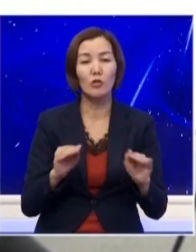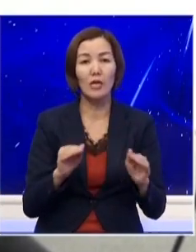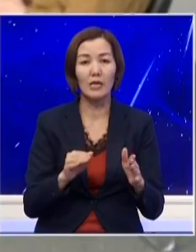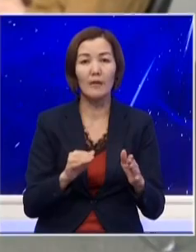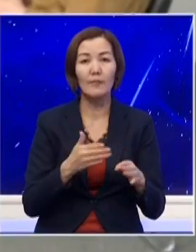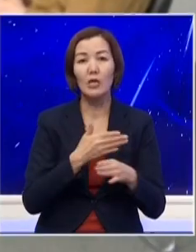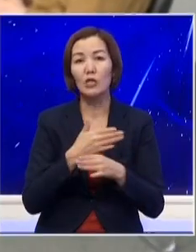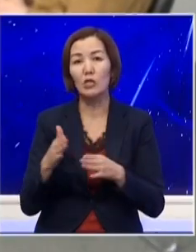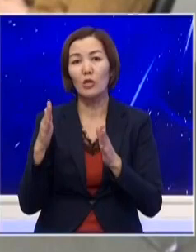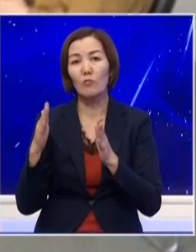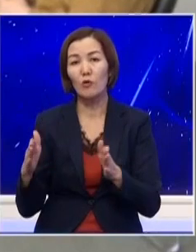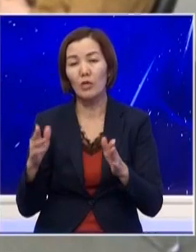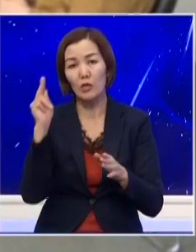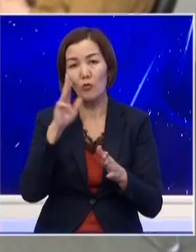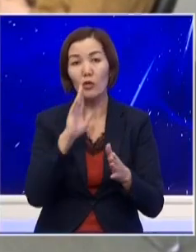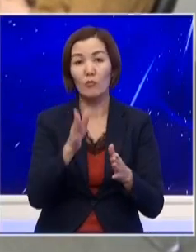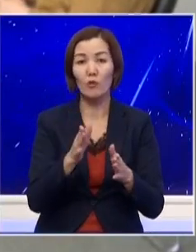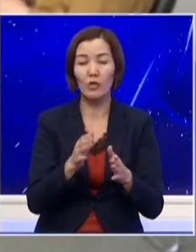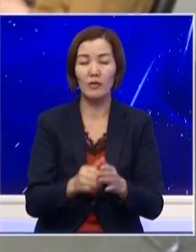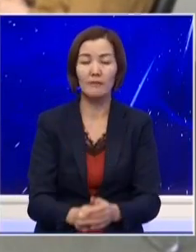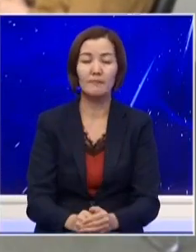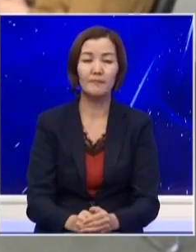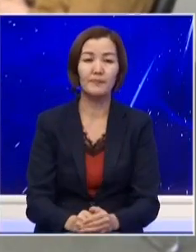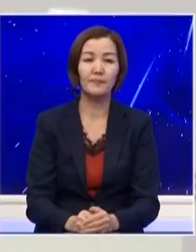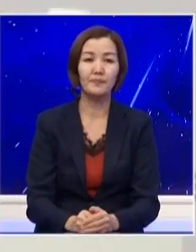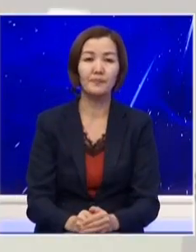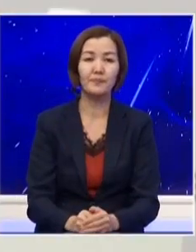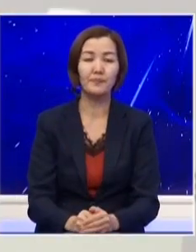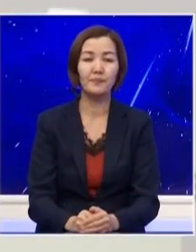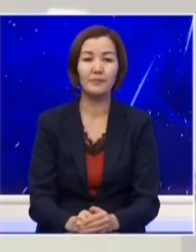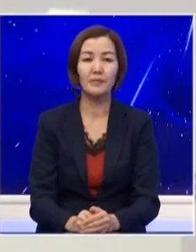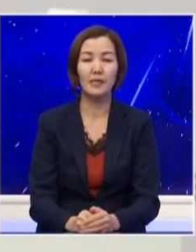жоғарғы сынып оқушылары жеке блоктарда білім алады.